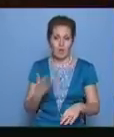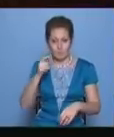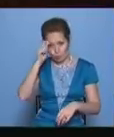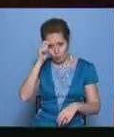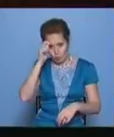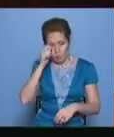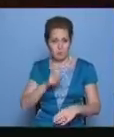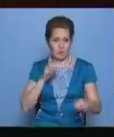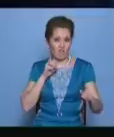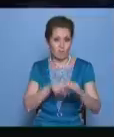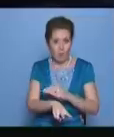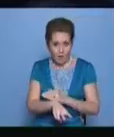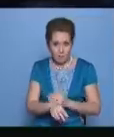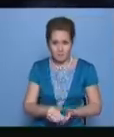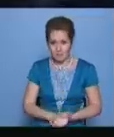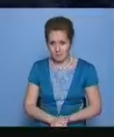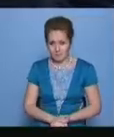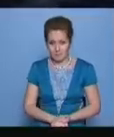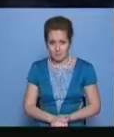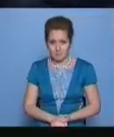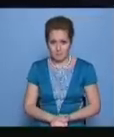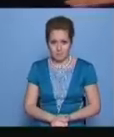мужчина пустился в бега.